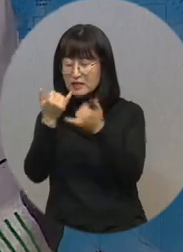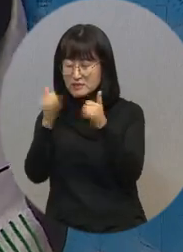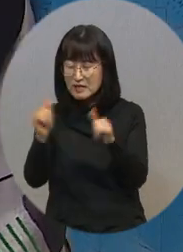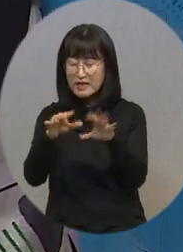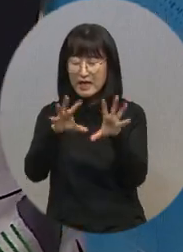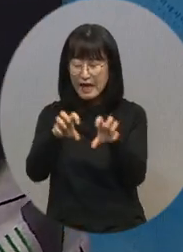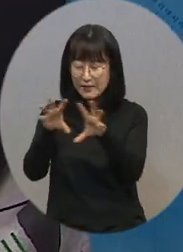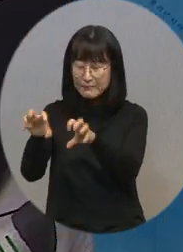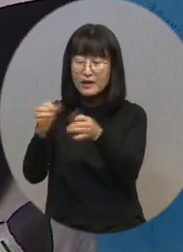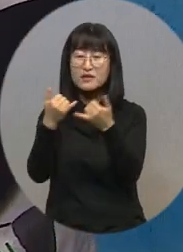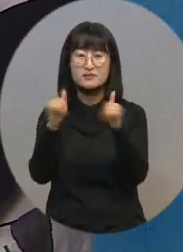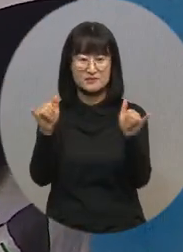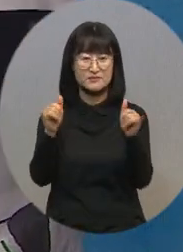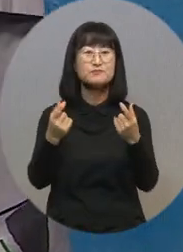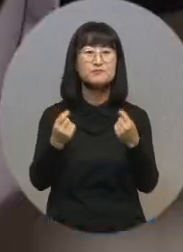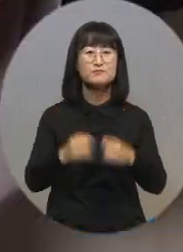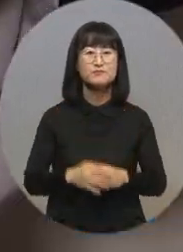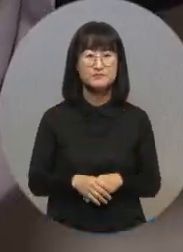안마사입니다.